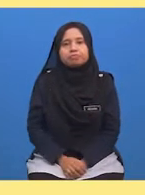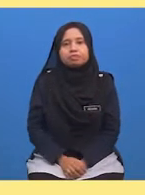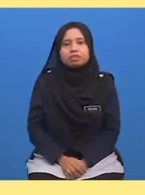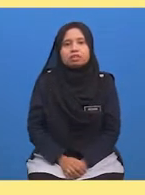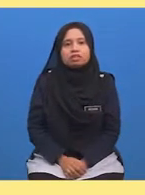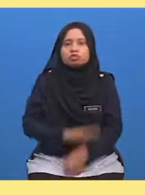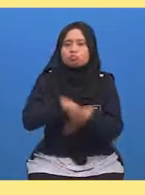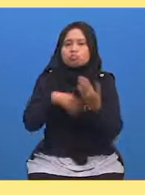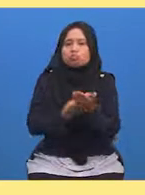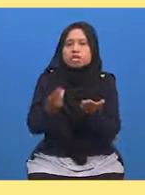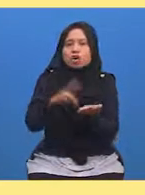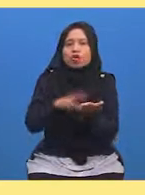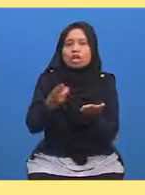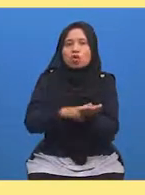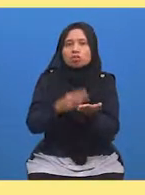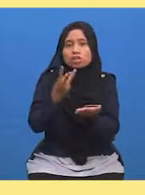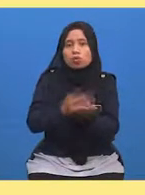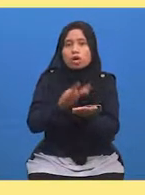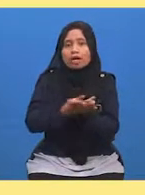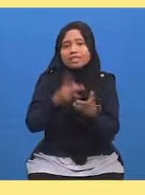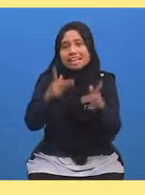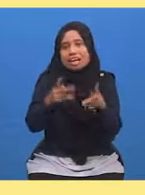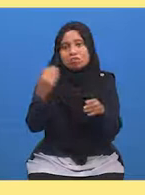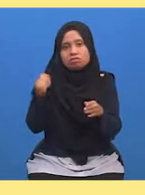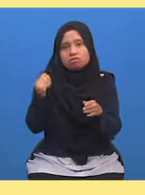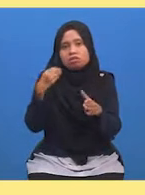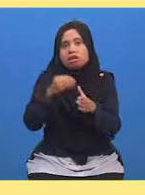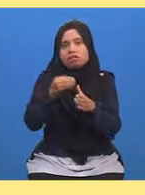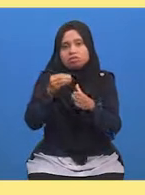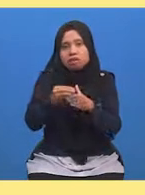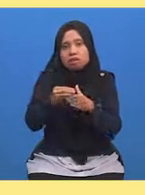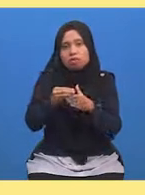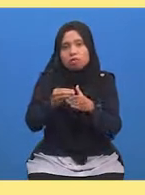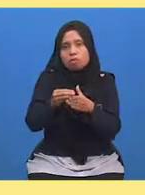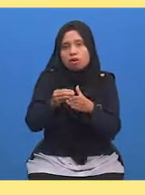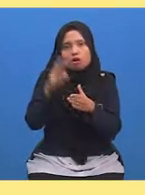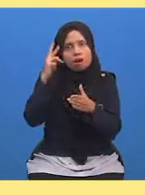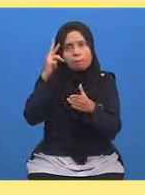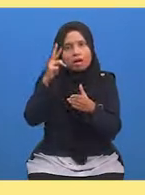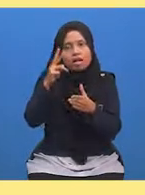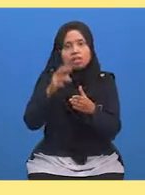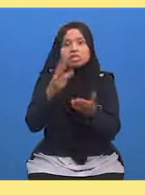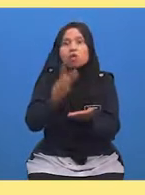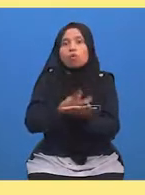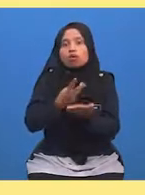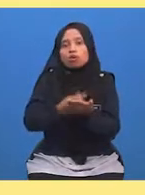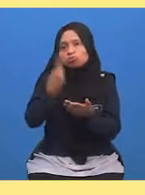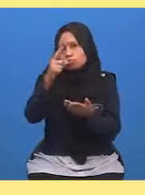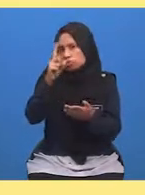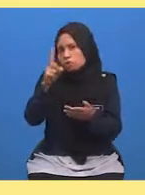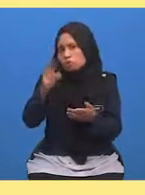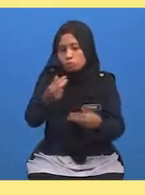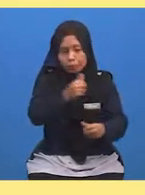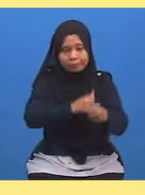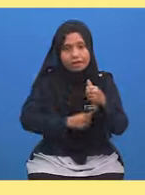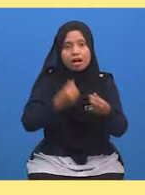Rekod-rekod keuangan yang lalu jika ada, atau ramalan keuangan bagi sesuatu perniagaan